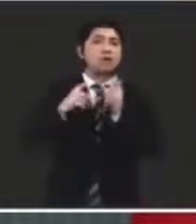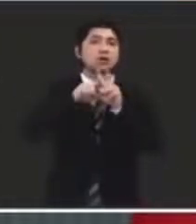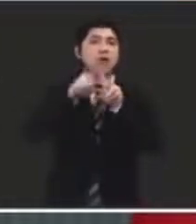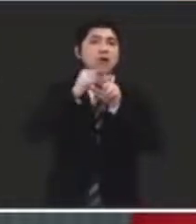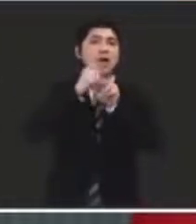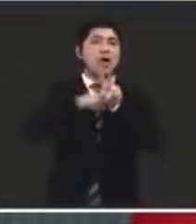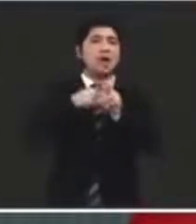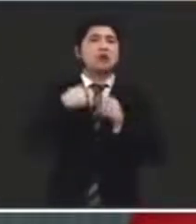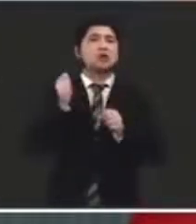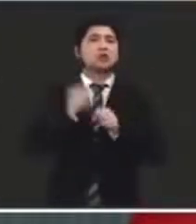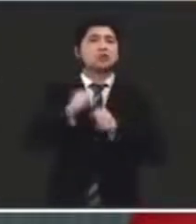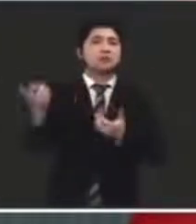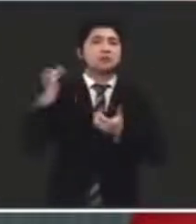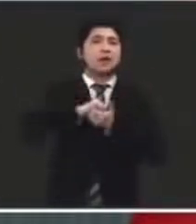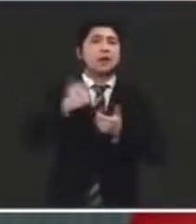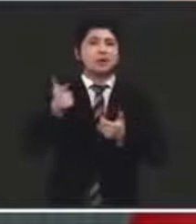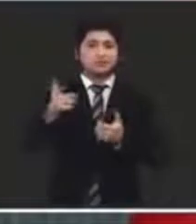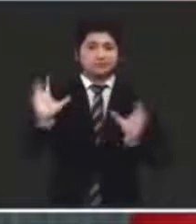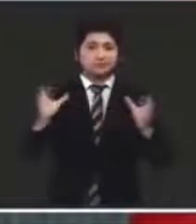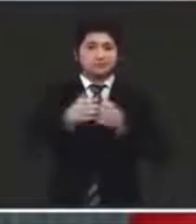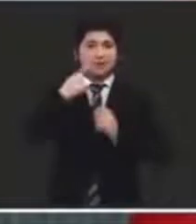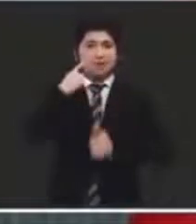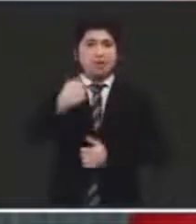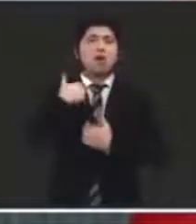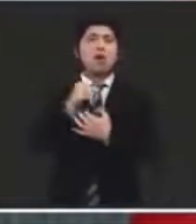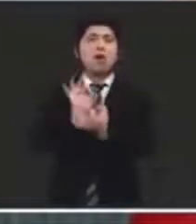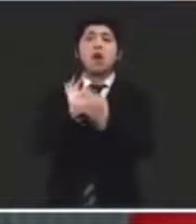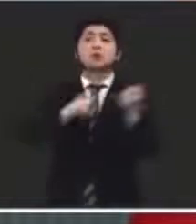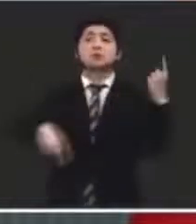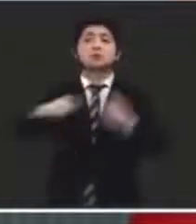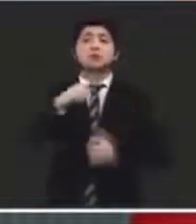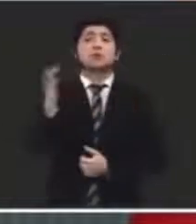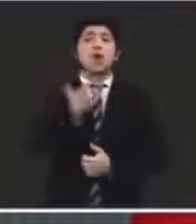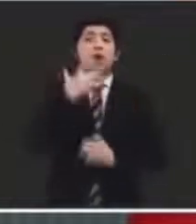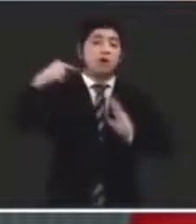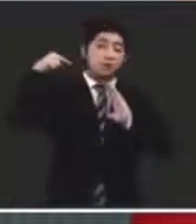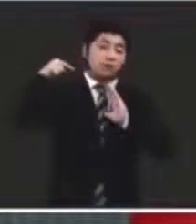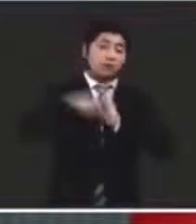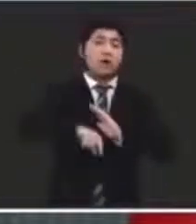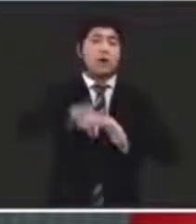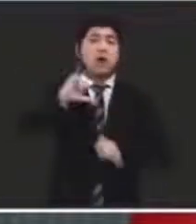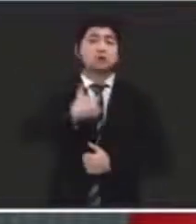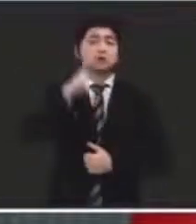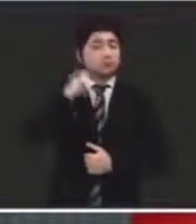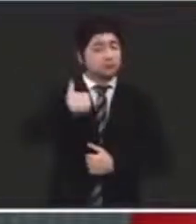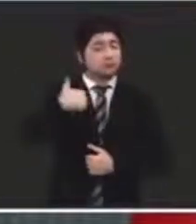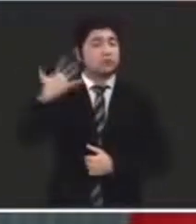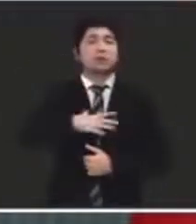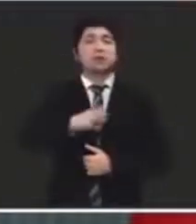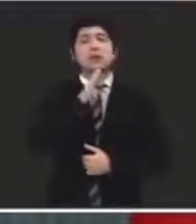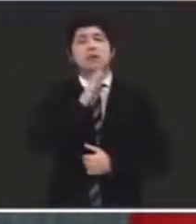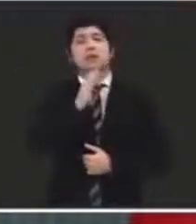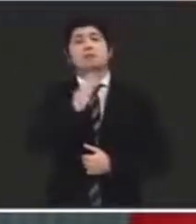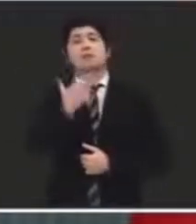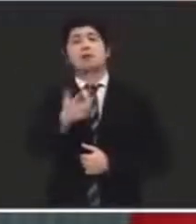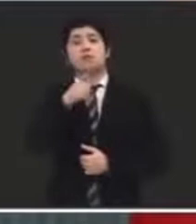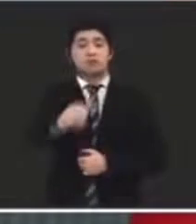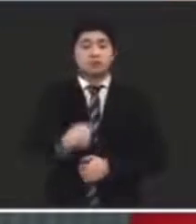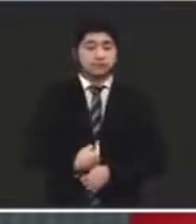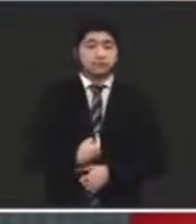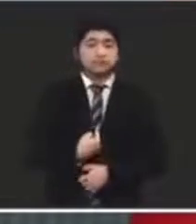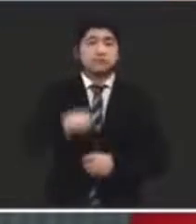İşbirliği Teşkilatı ile ilişkilerimizi çok daha derinleştirmeyi istiyoruz bu